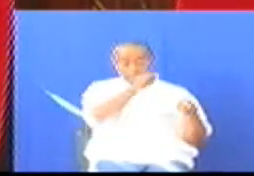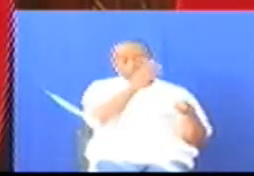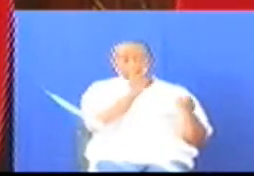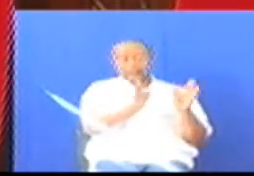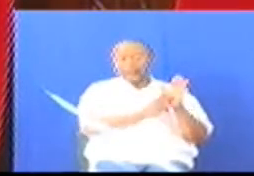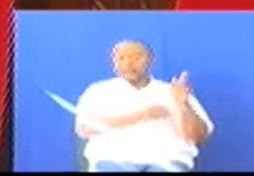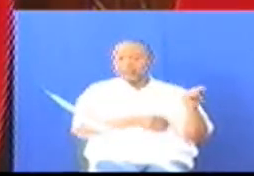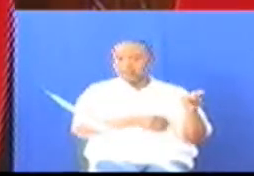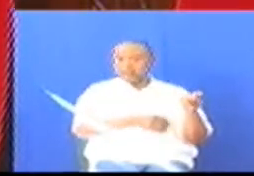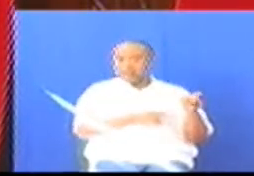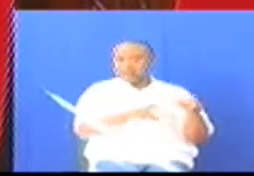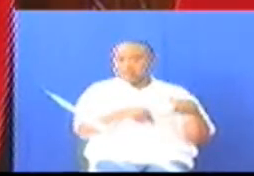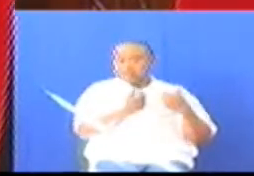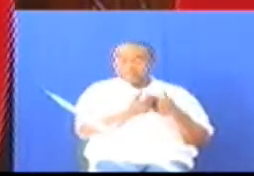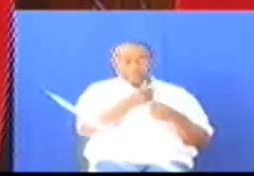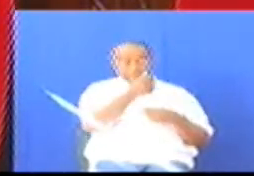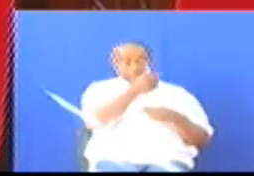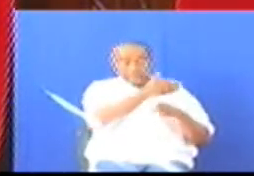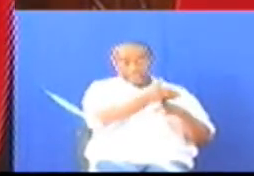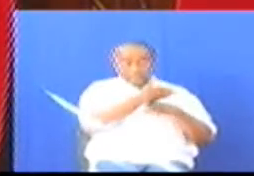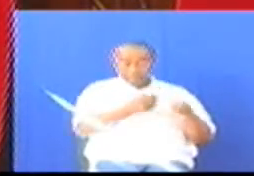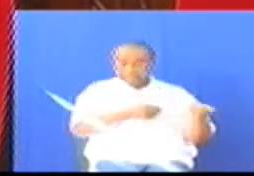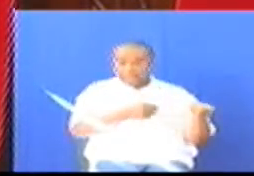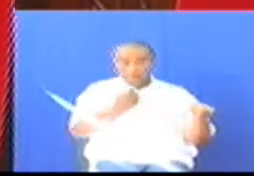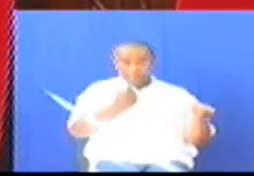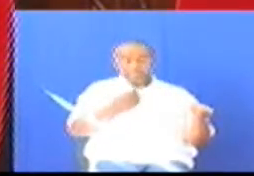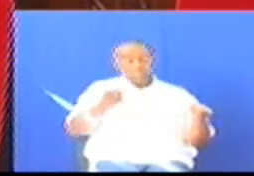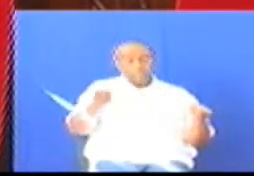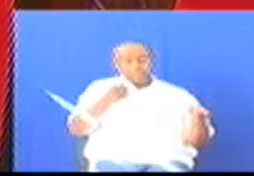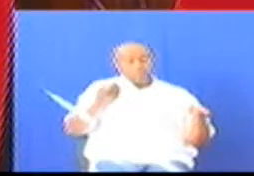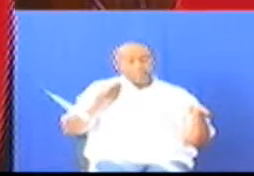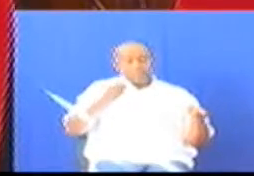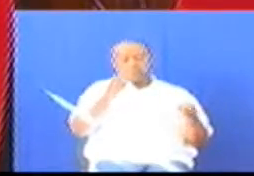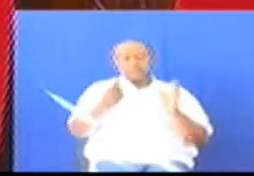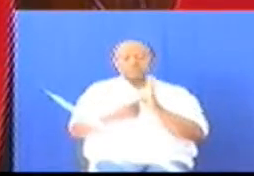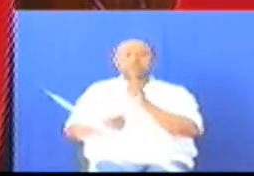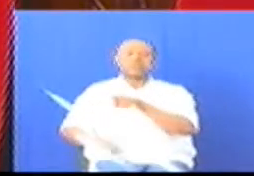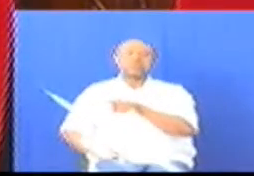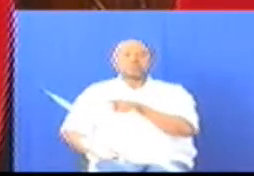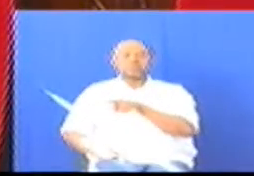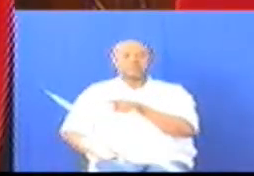3.87, lakini TTCL wanasema wao wanadaiwa bilioni